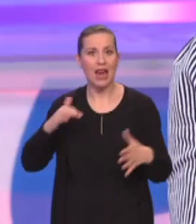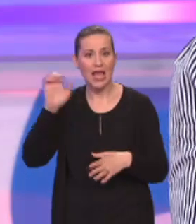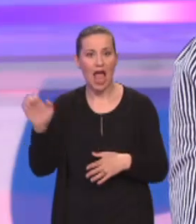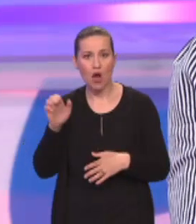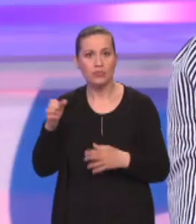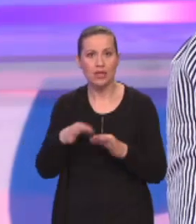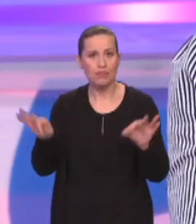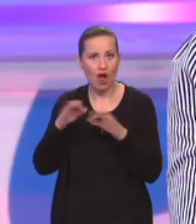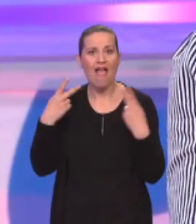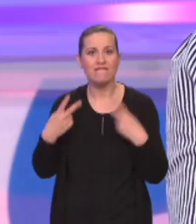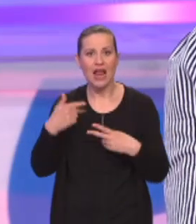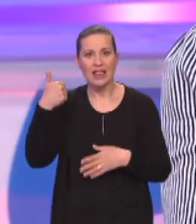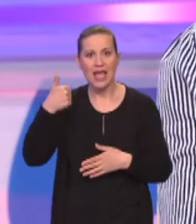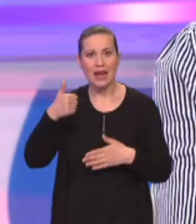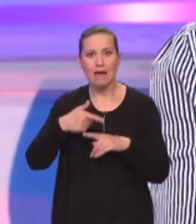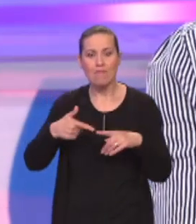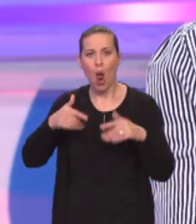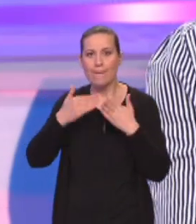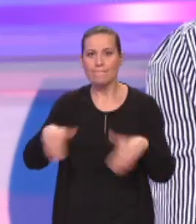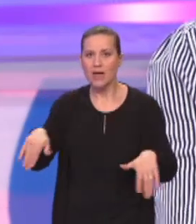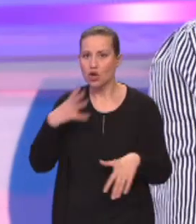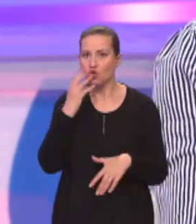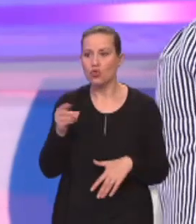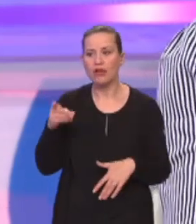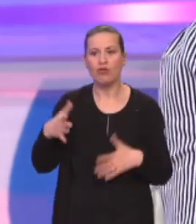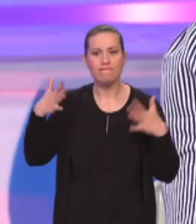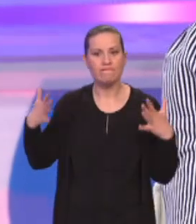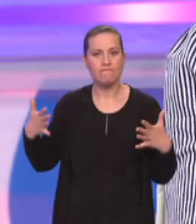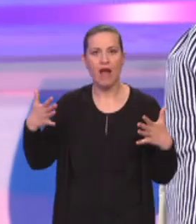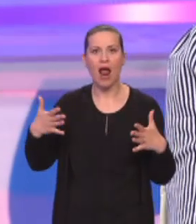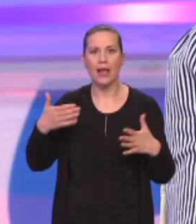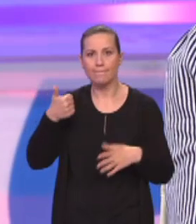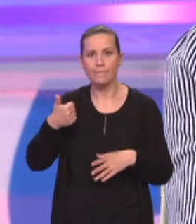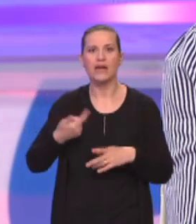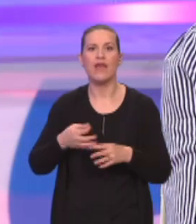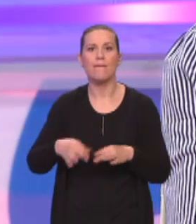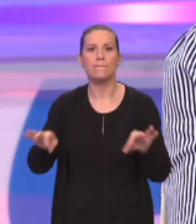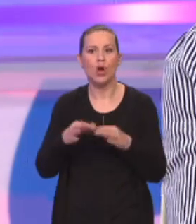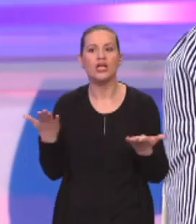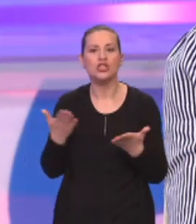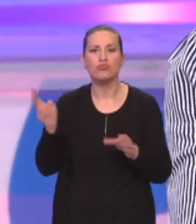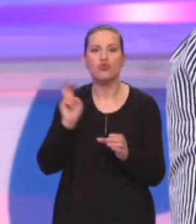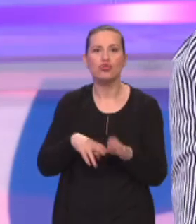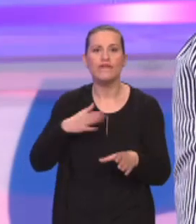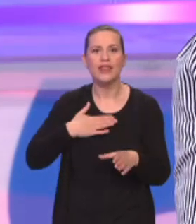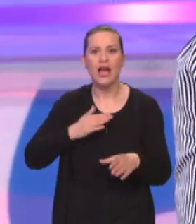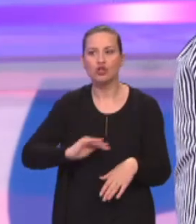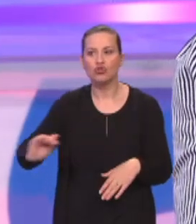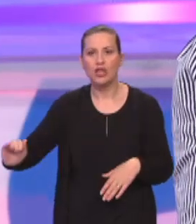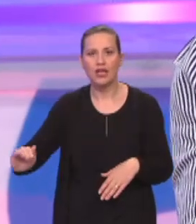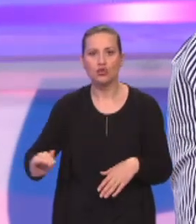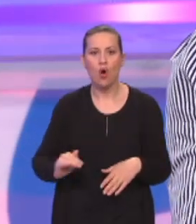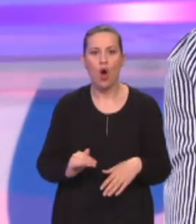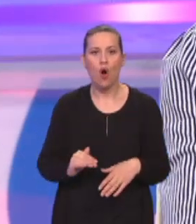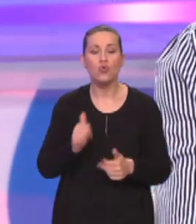vrijedan 1,5 milijuna. To nam je prvi projekt s kojim ćemo zapravo uključivati našu djecu, integrirati